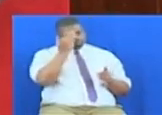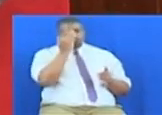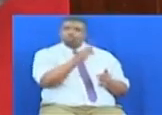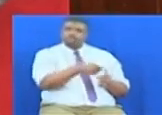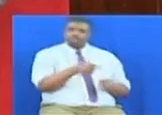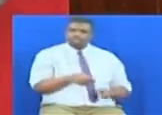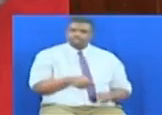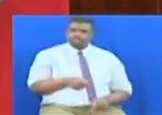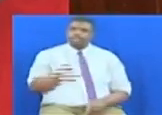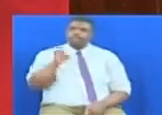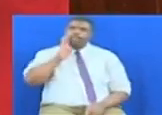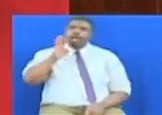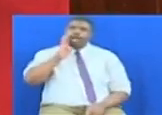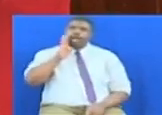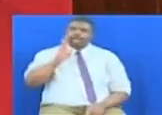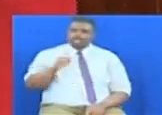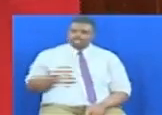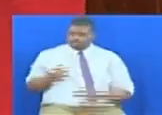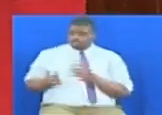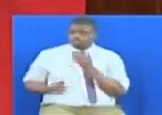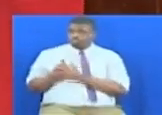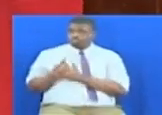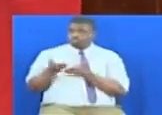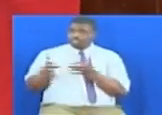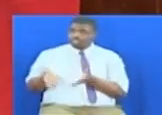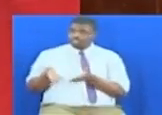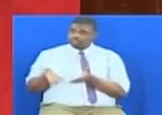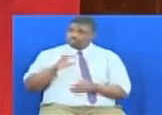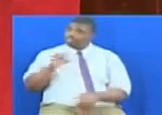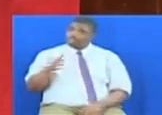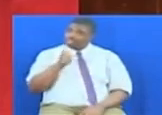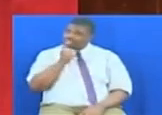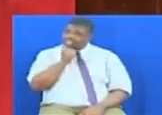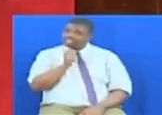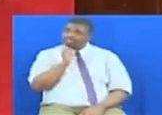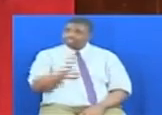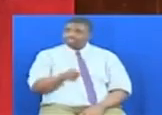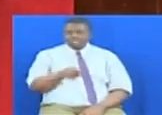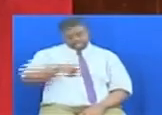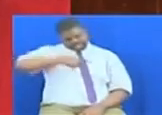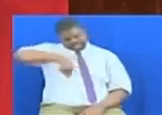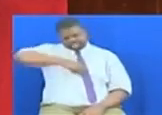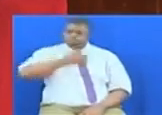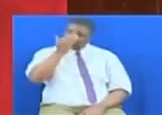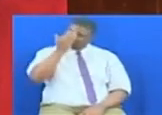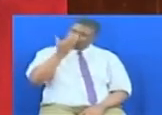kunywa. Na hata hili tukio la leo hili jamani, Mheshimiwa Spika, sisi tunajua